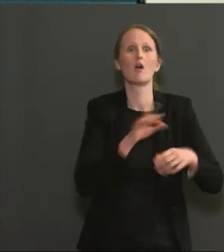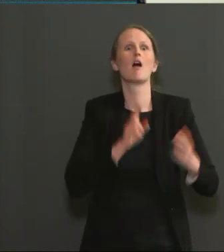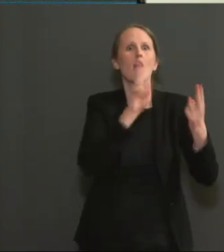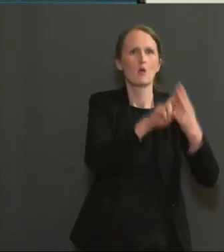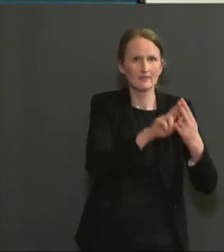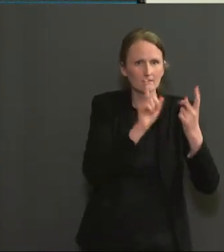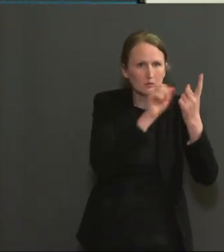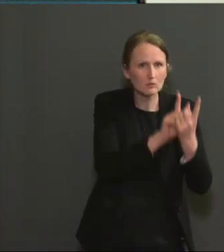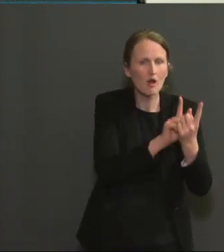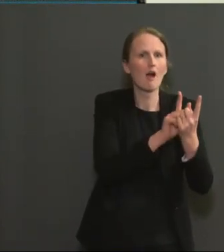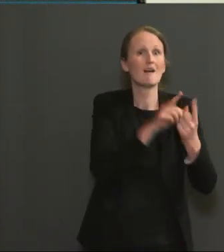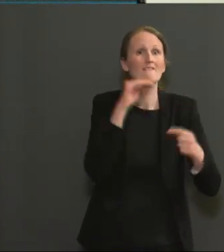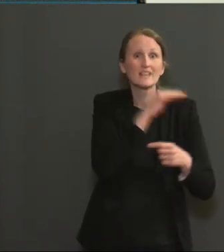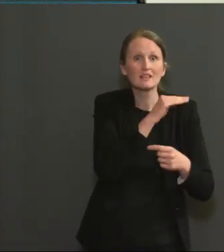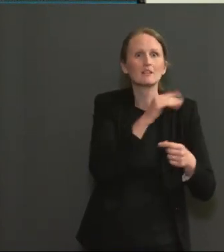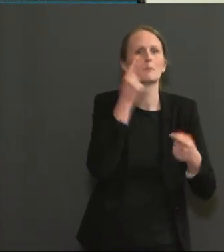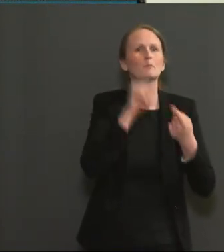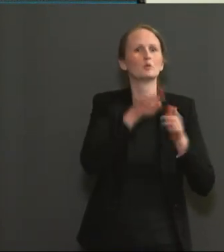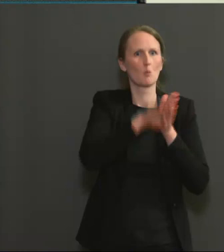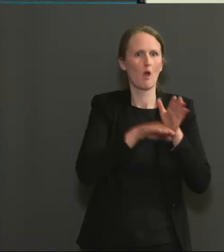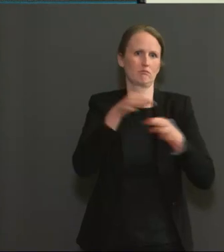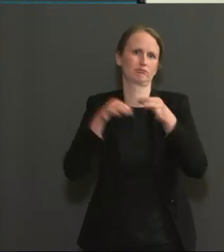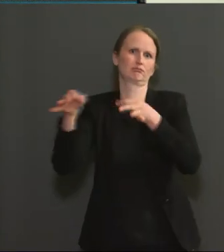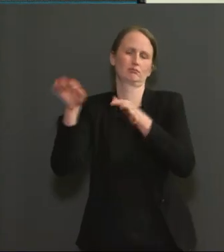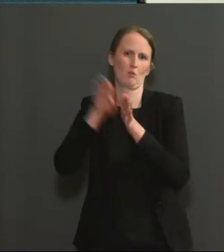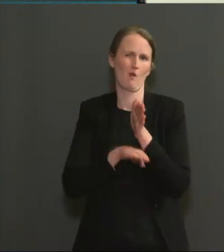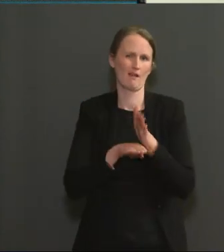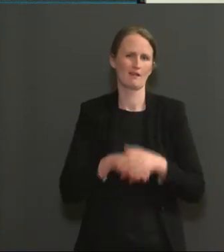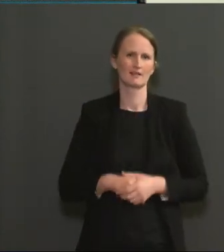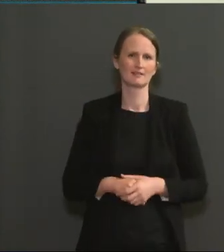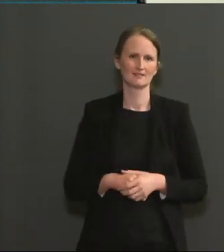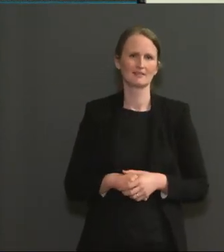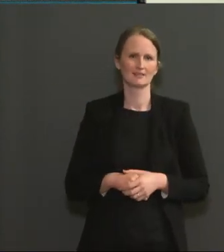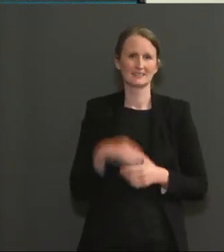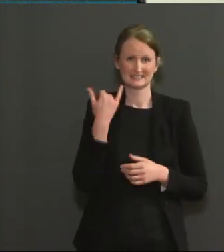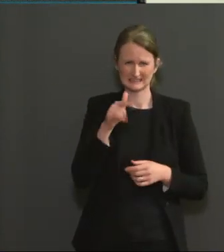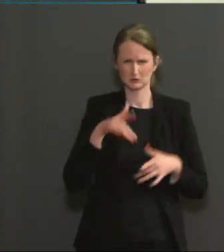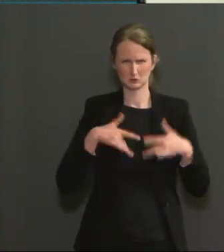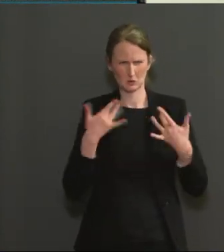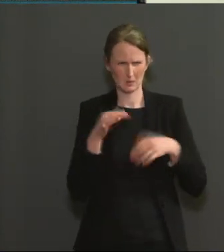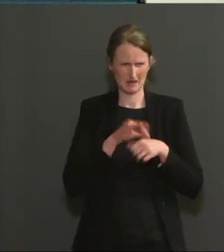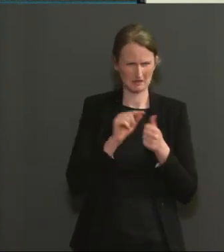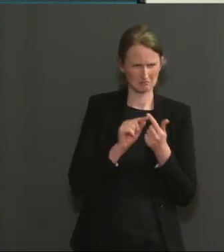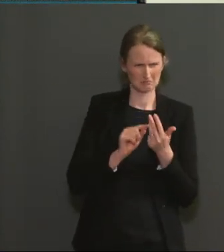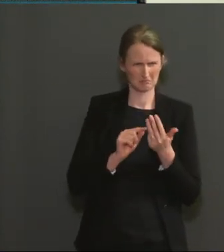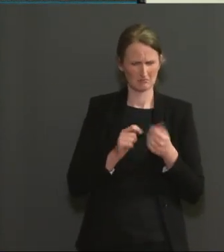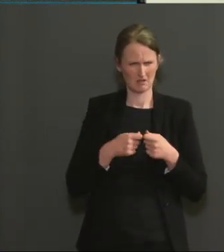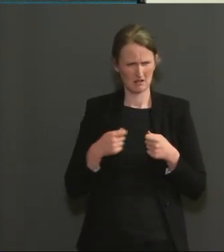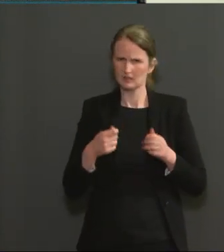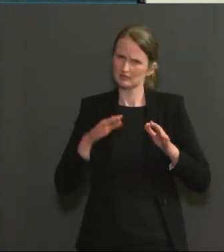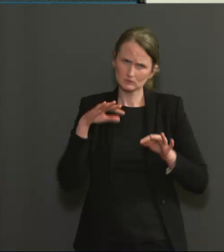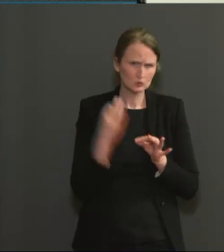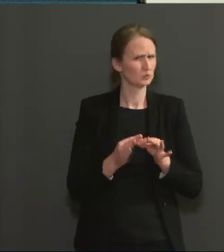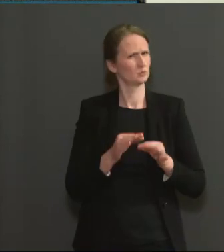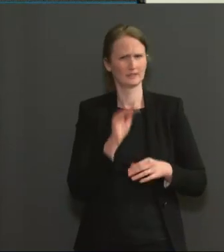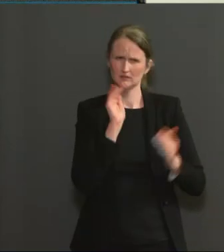au moindre symptômes si ces symptômes persistent pendant plus que quelques heures contactez votre médecin traitant et spontanément